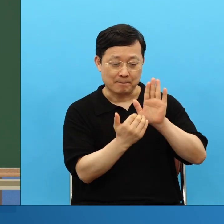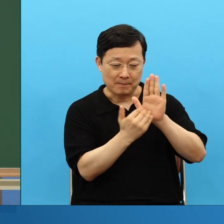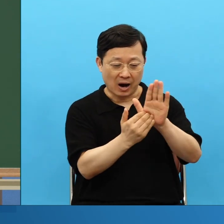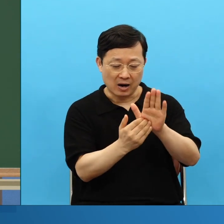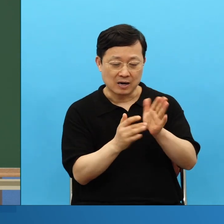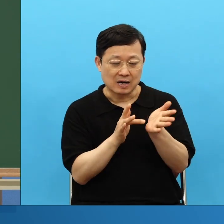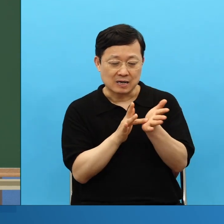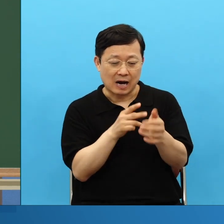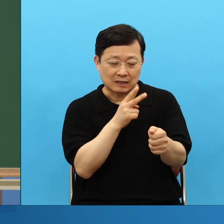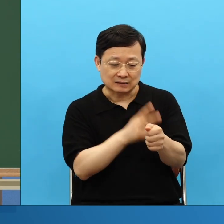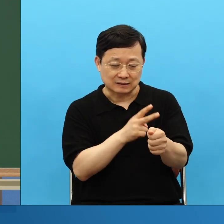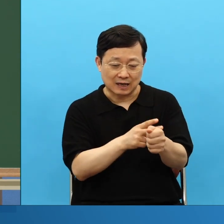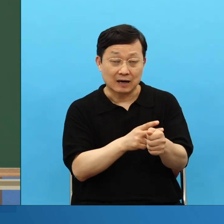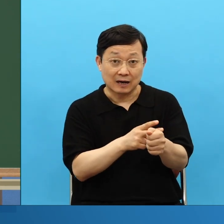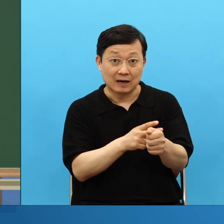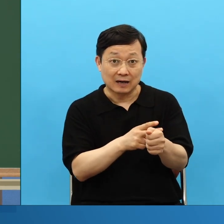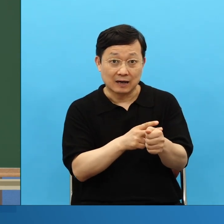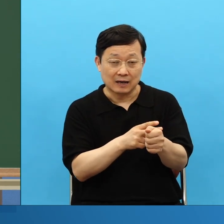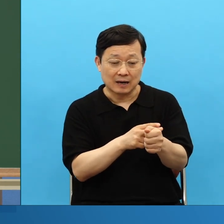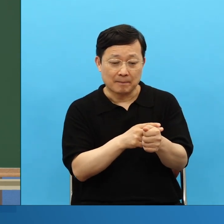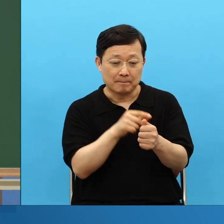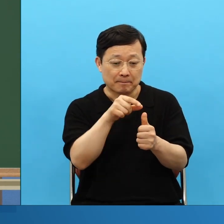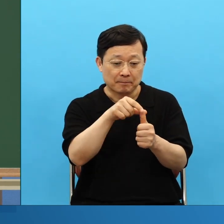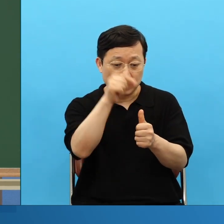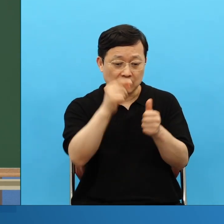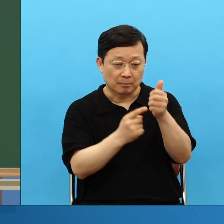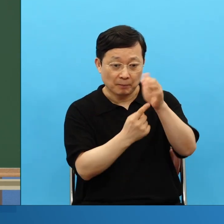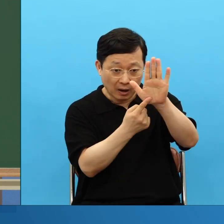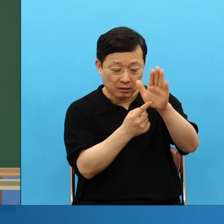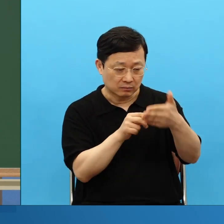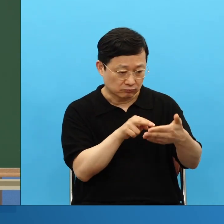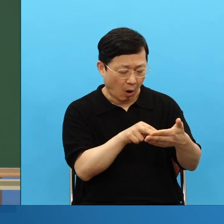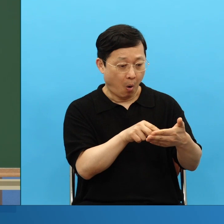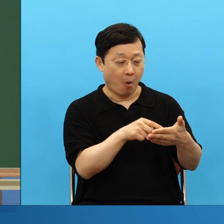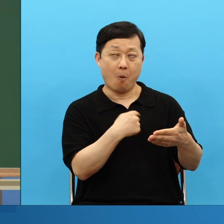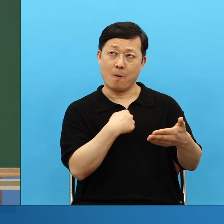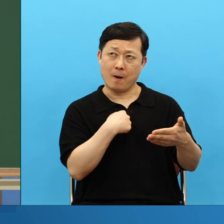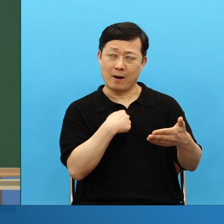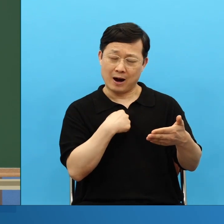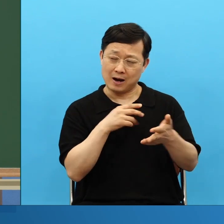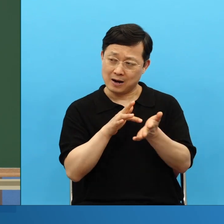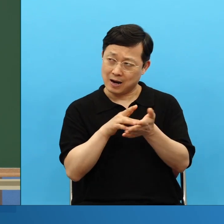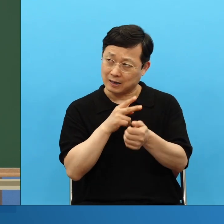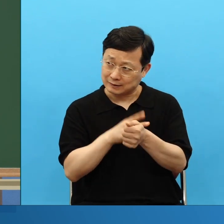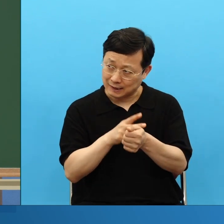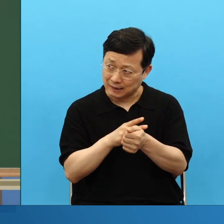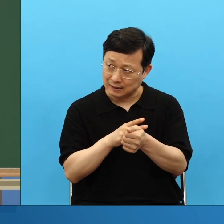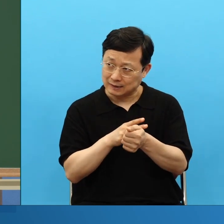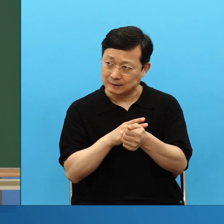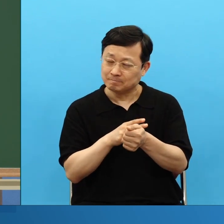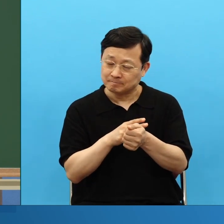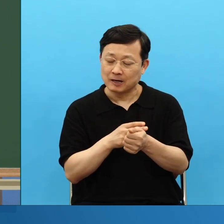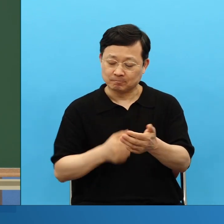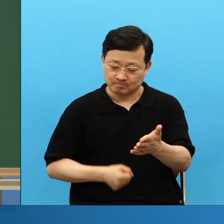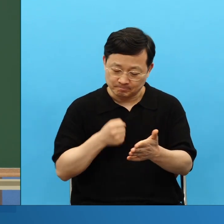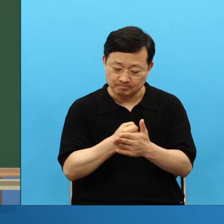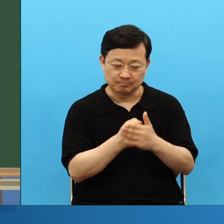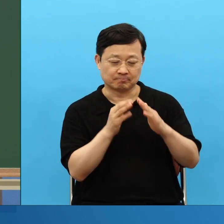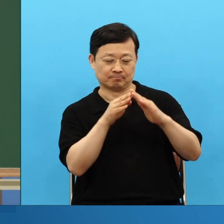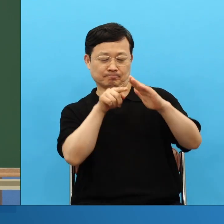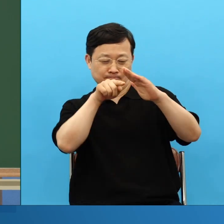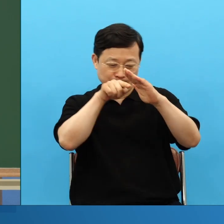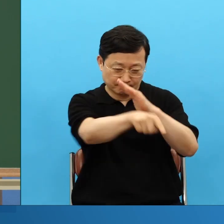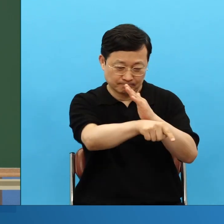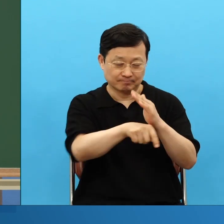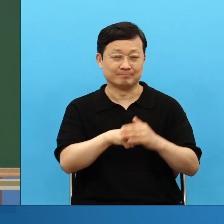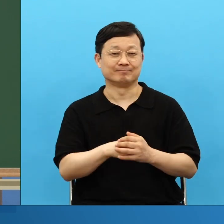난 고등부 교사고 전도할 수 있겠네? 그래서 제가 이제 거기에 제 발로 찾아갔어요.